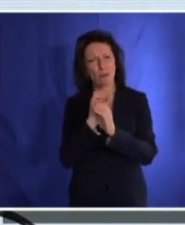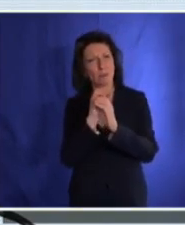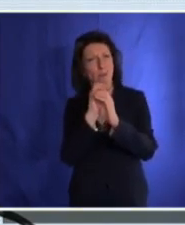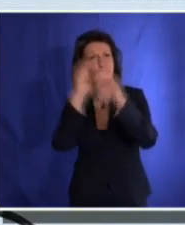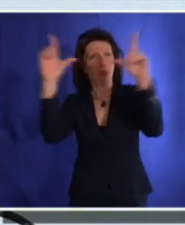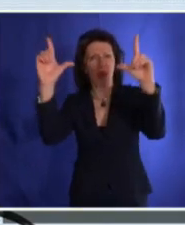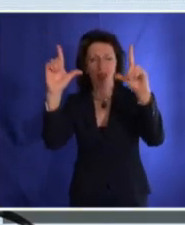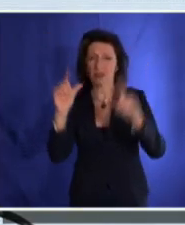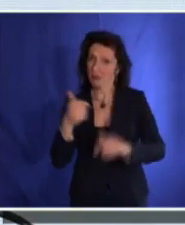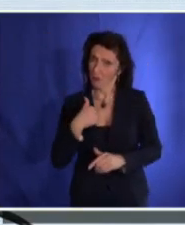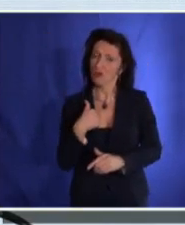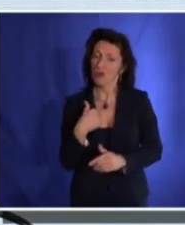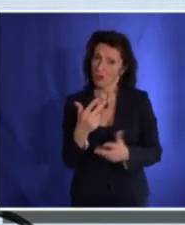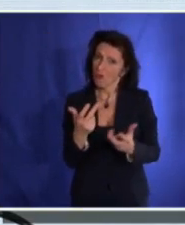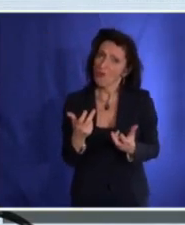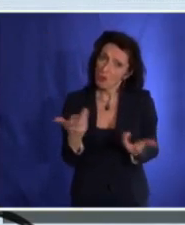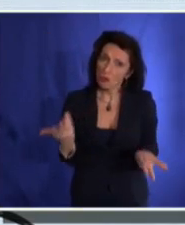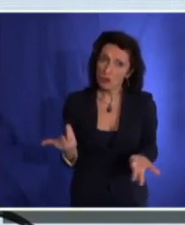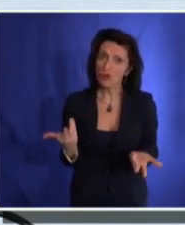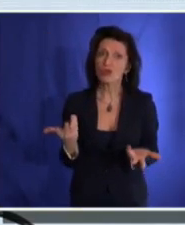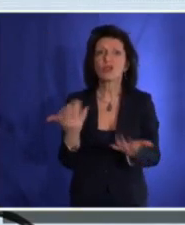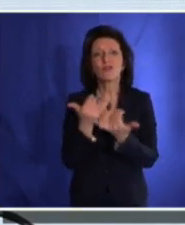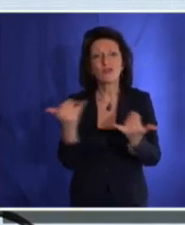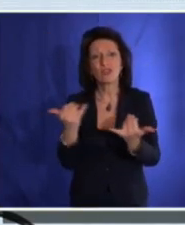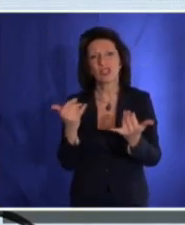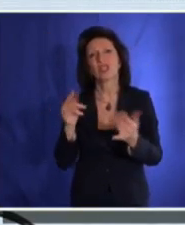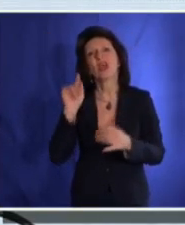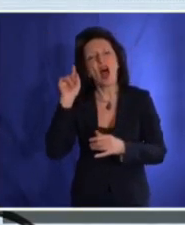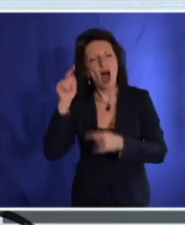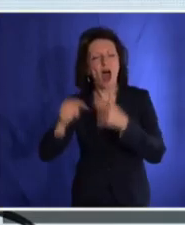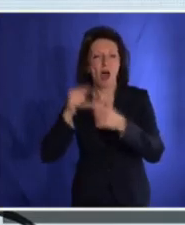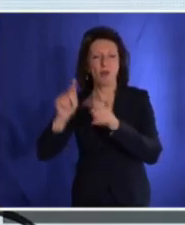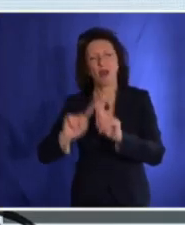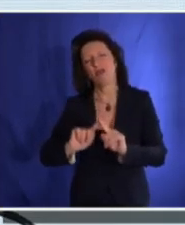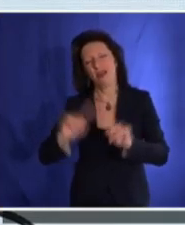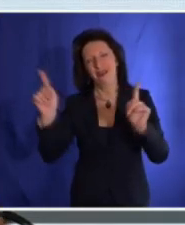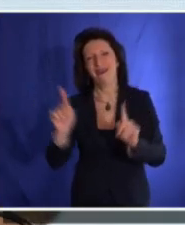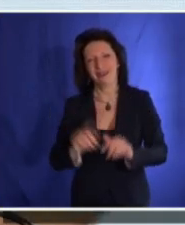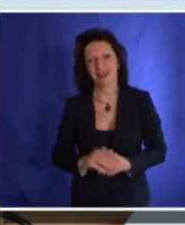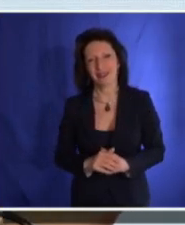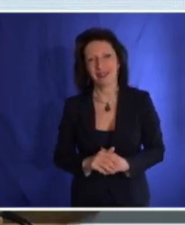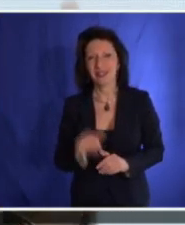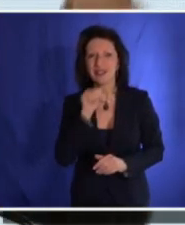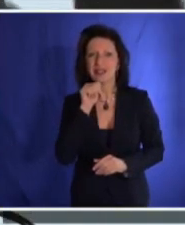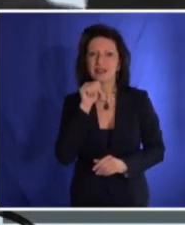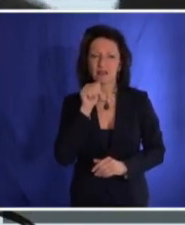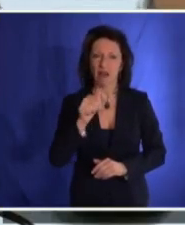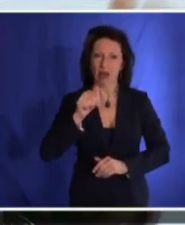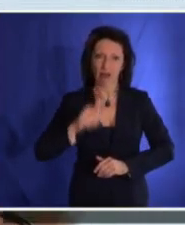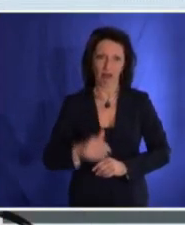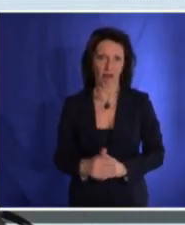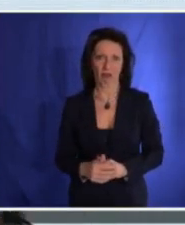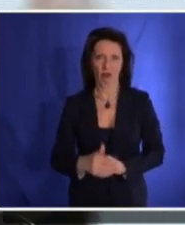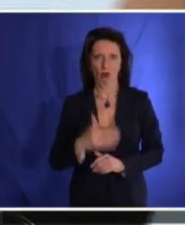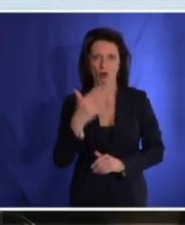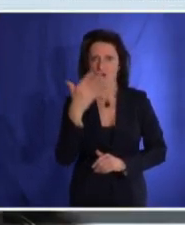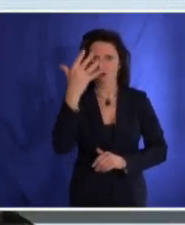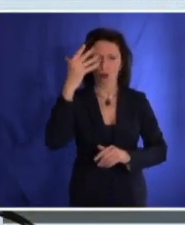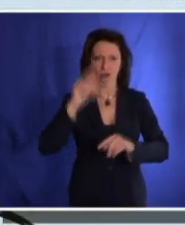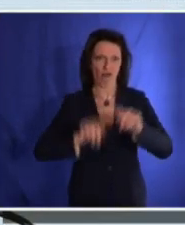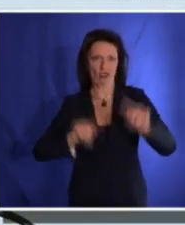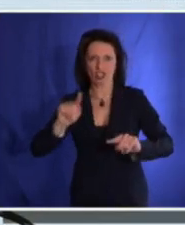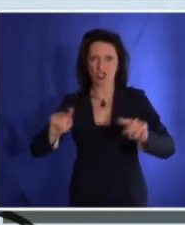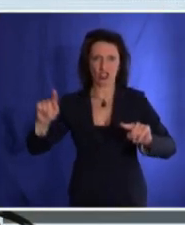würde ich mir eine eher andere prozessorientierte Vorgangsweise wünschen. Nicht fünf Szenarios, wo das